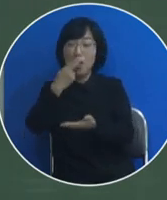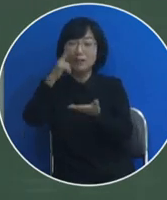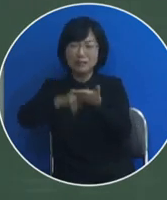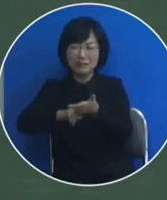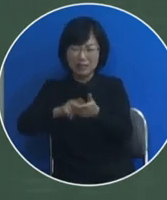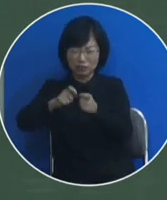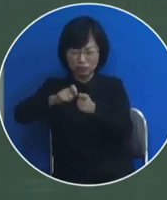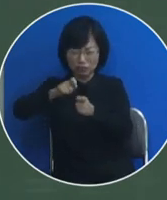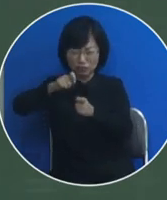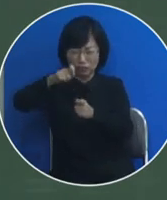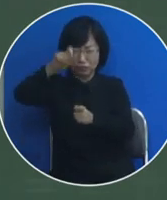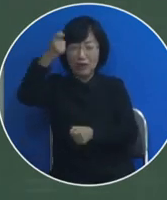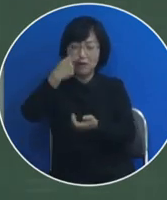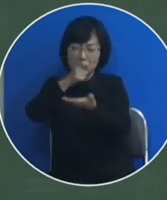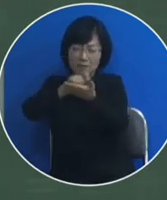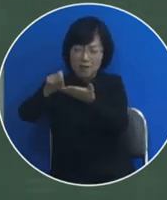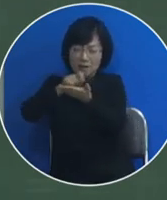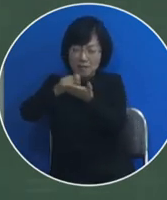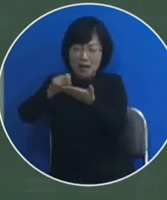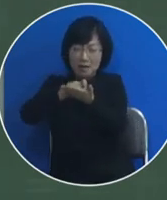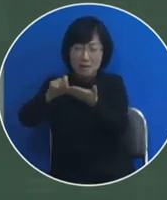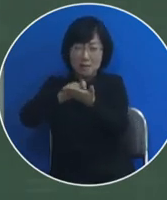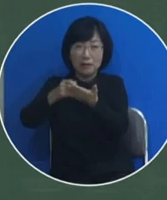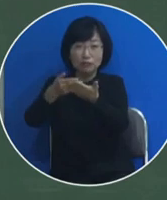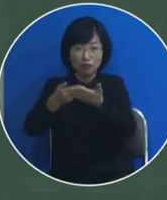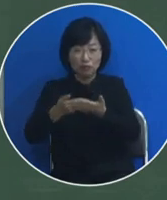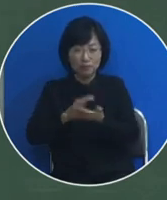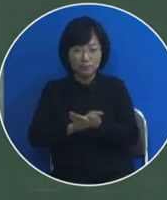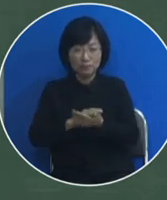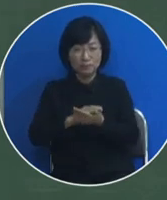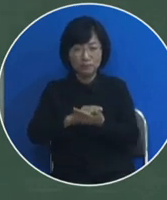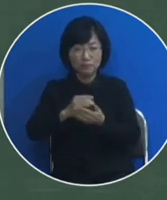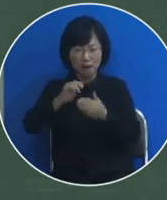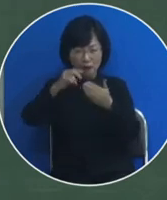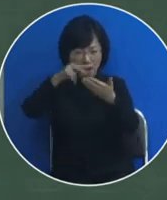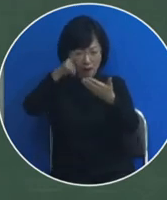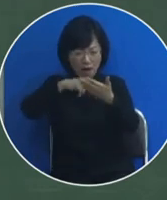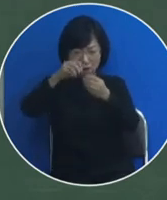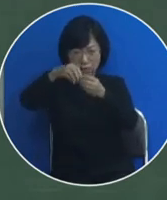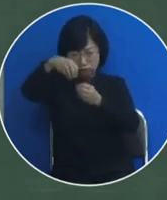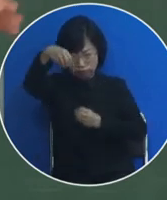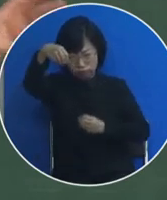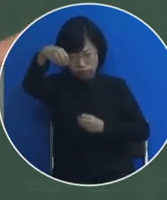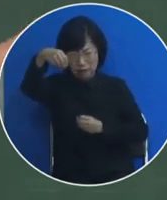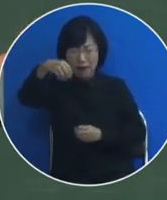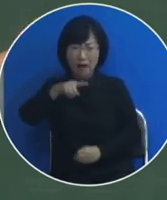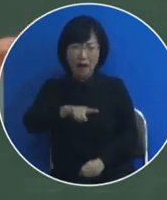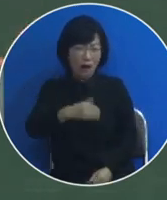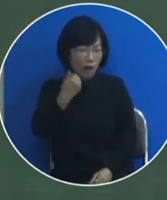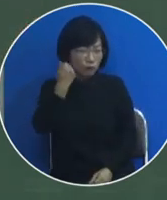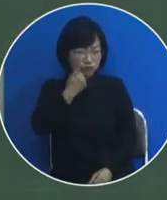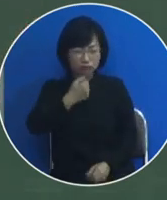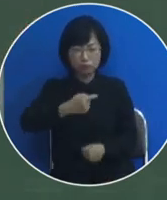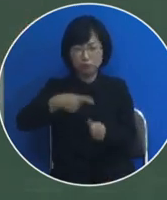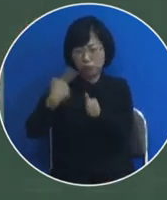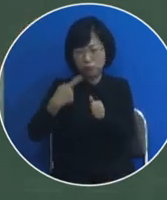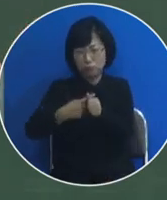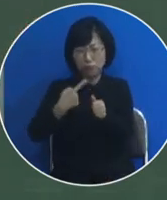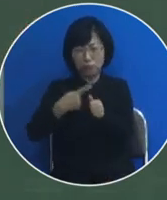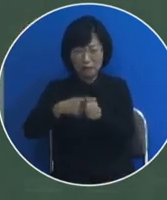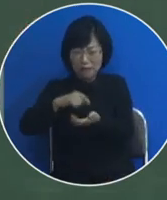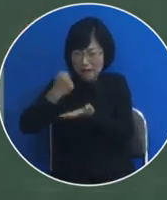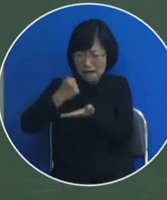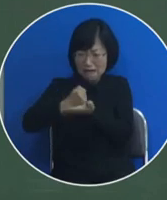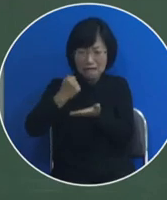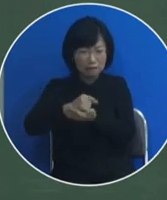보니까 뭐 이 사람 잘못한 거, 비서 잘못한 거, 김용기 이상한 거 뭐 다 써서. And the kind of letters that he wrote